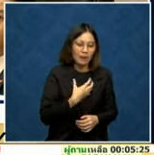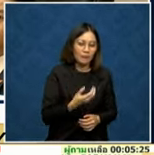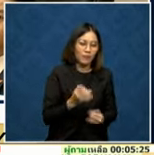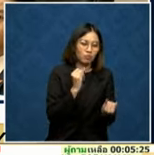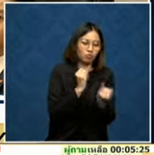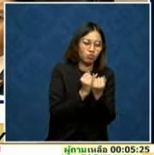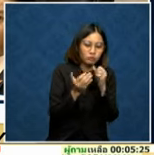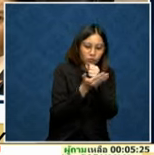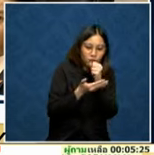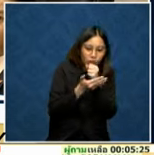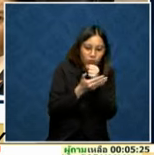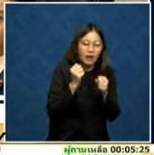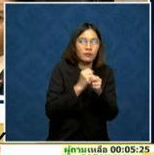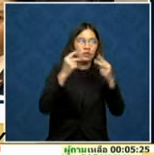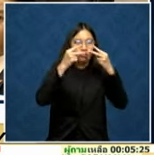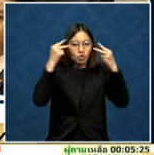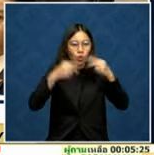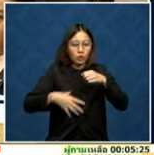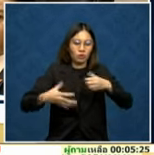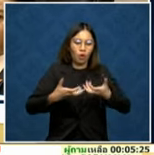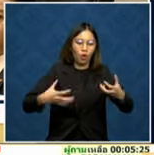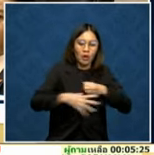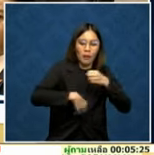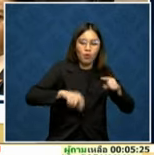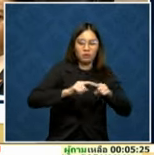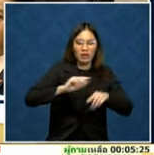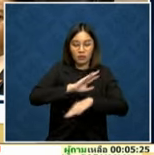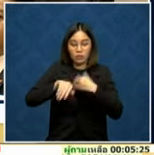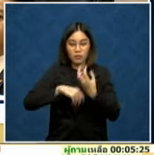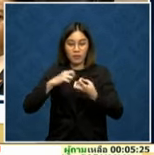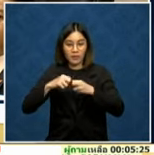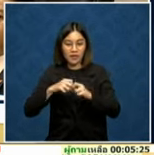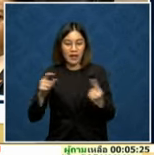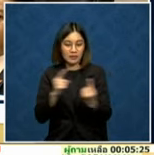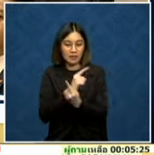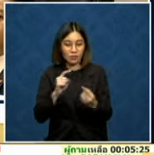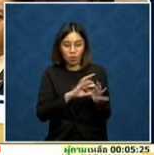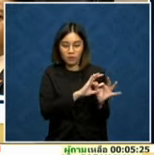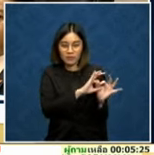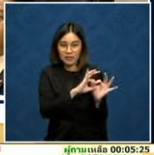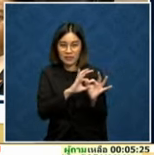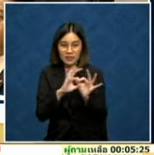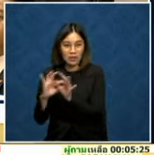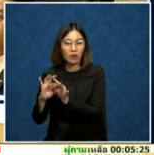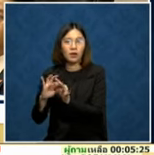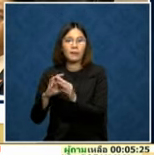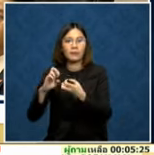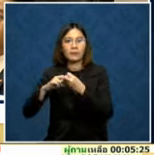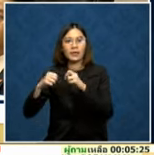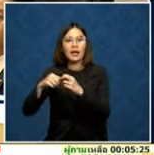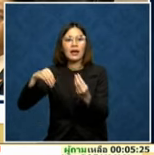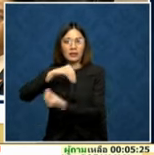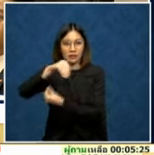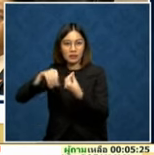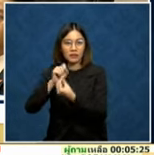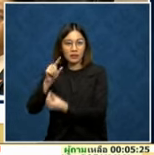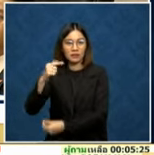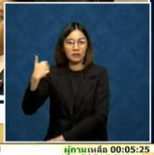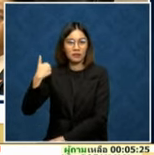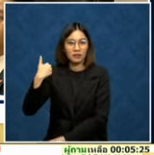ก่ออยากรรม เรื่นี้จๆแล้วกเปนเรื่องขปัญหาสัคมซึ่งผูกโยงเกี่ยวกับปัญหาศิรษิตยด้วยนะครับ